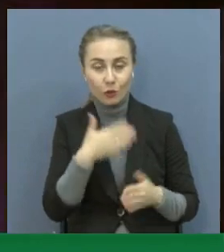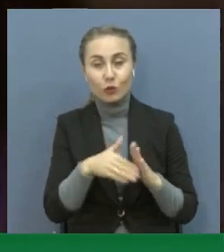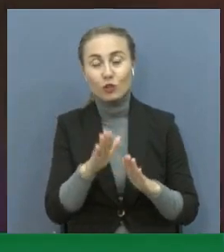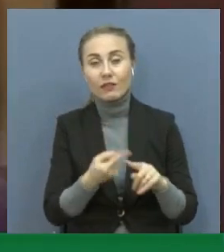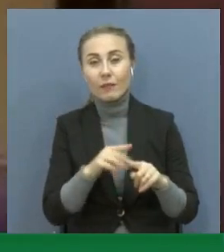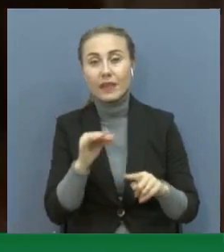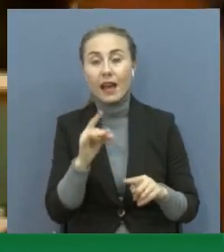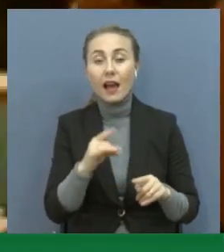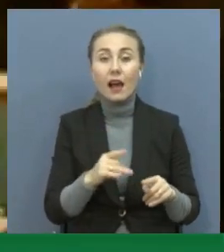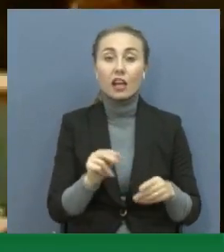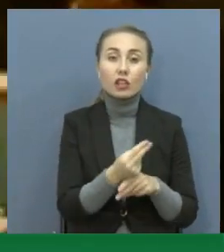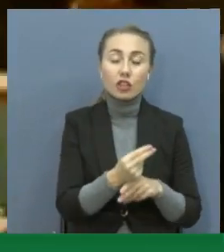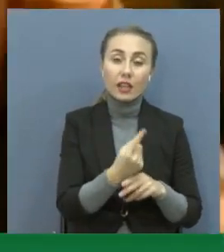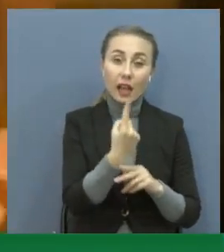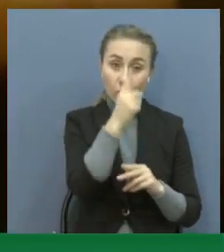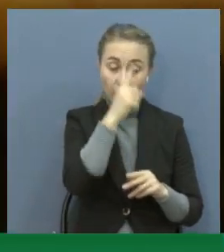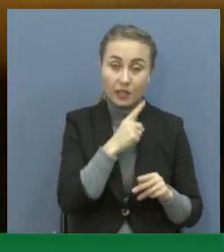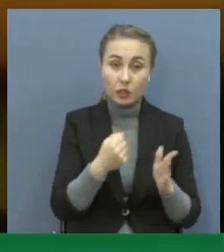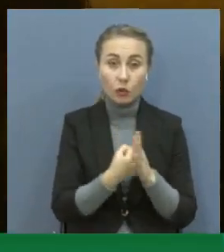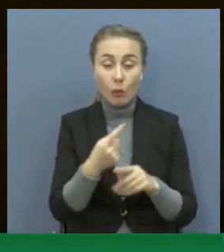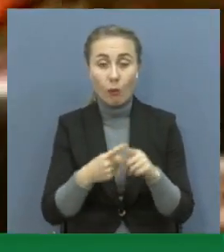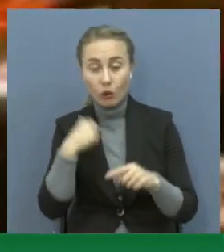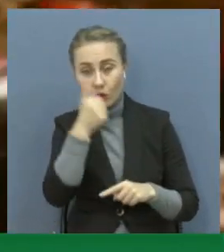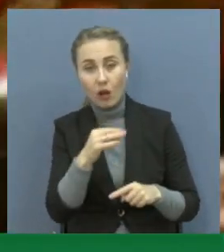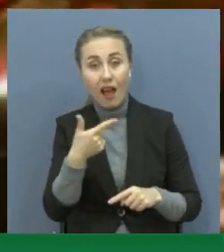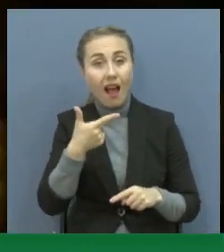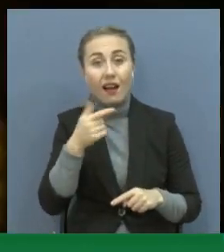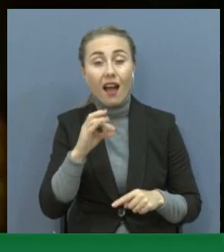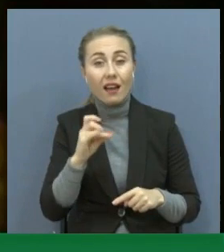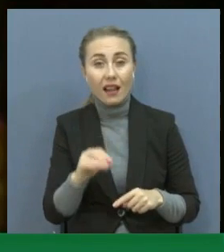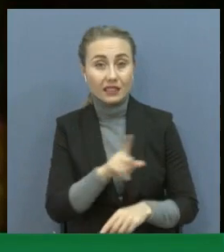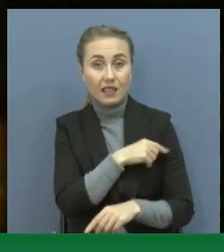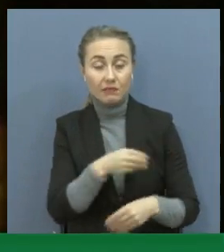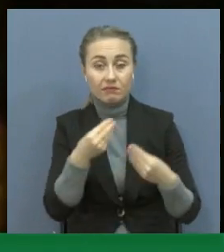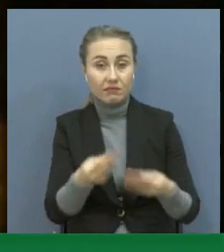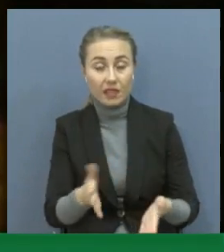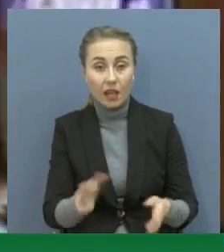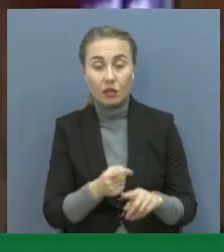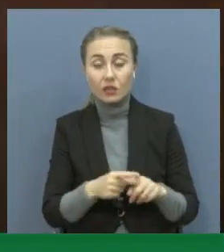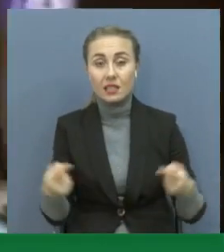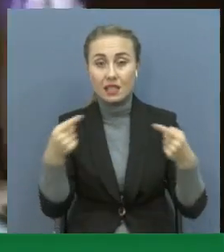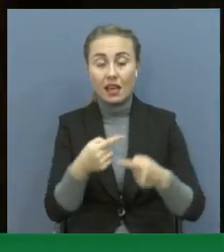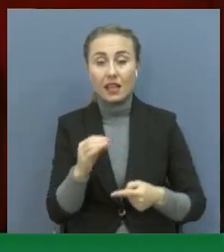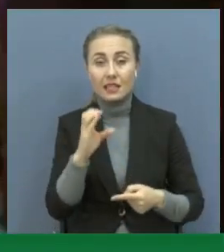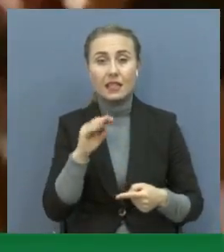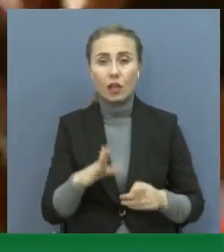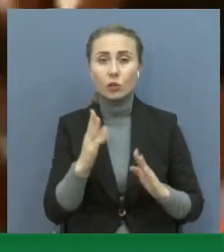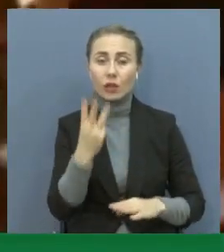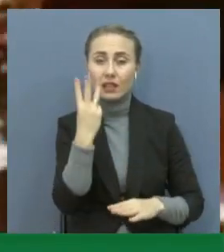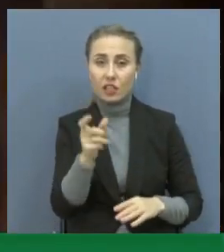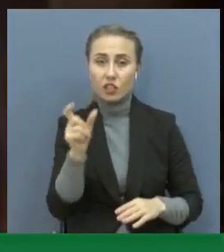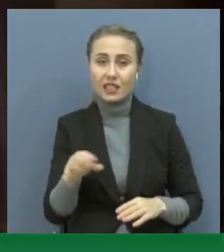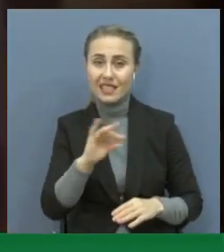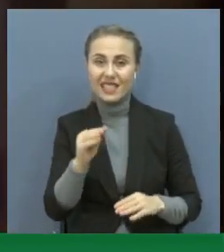продлиться от 1 месяца до полугода. При этом гарантии на излечение медики не дают. Согласно статистике, только